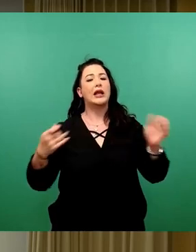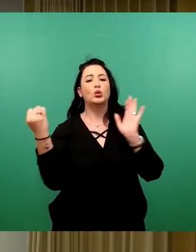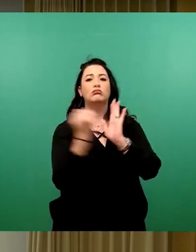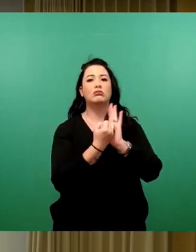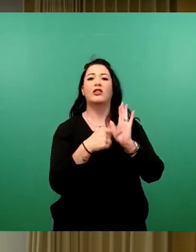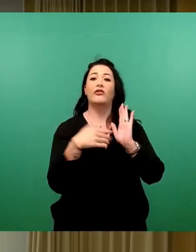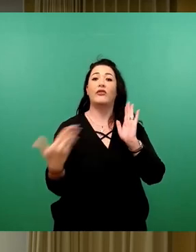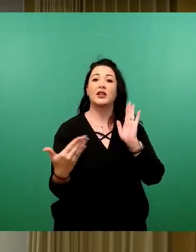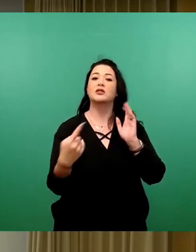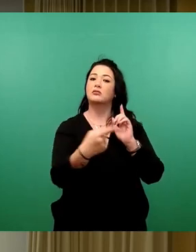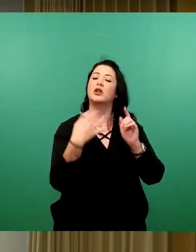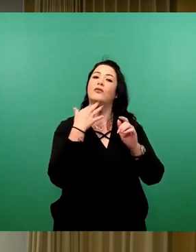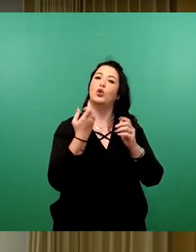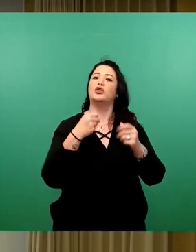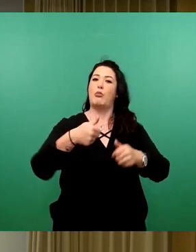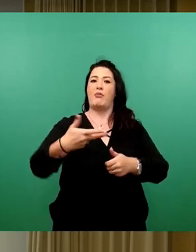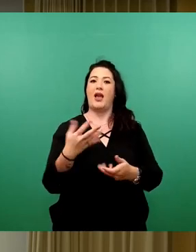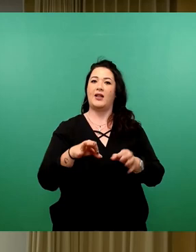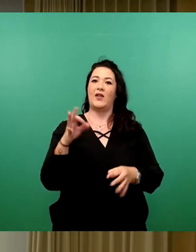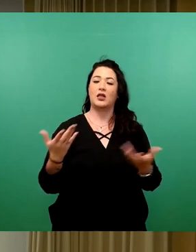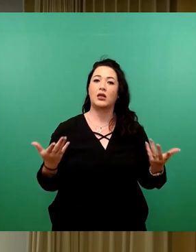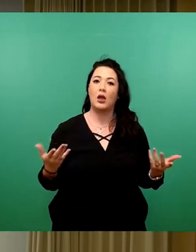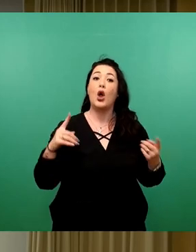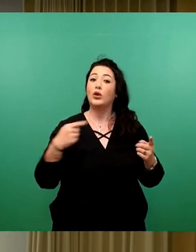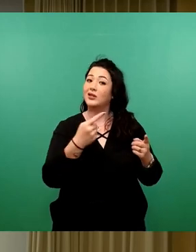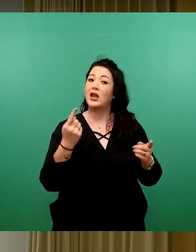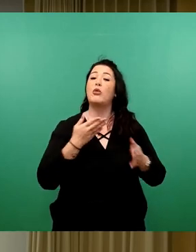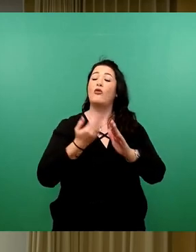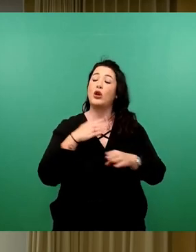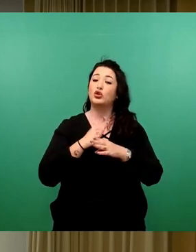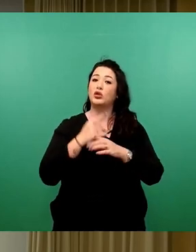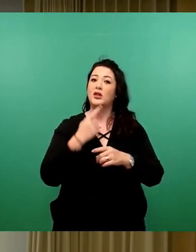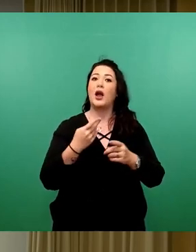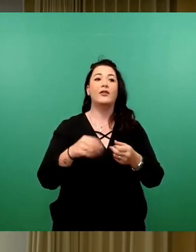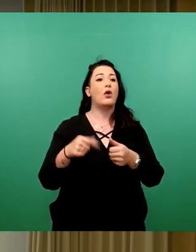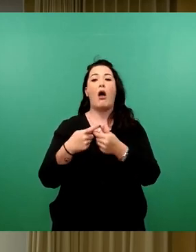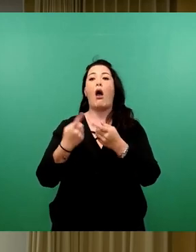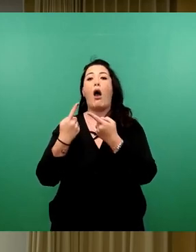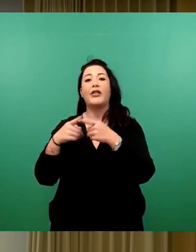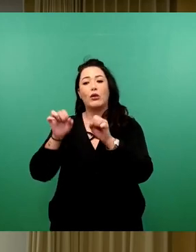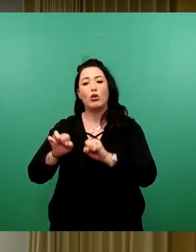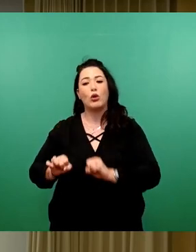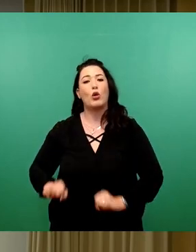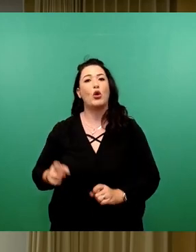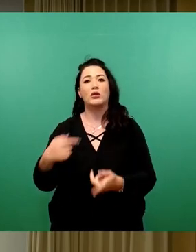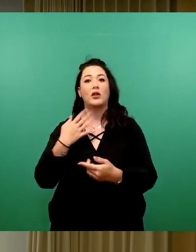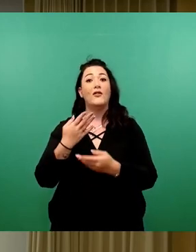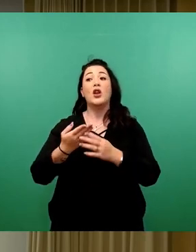für seinen Vorschlag und stellt schon mal unmissverständlich klar, dass er keine alternativen Vorschläge sehe, die im Vorfeld sein Einvernehmen finden